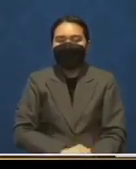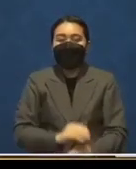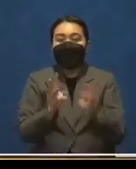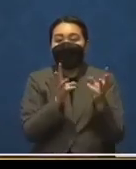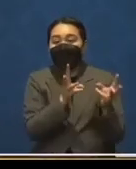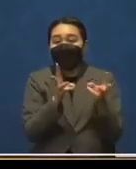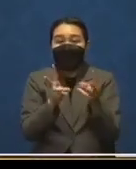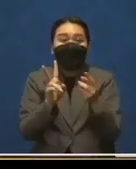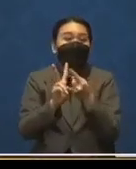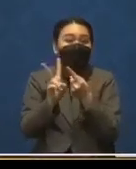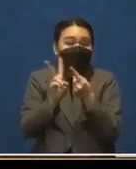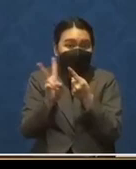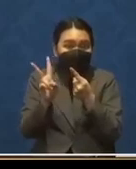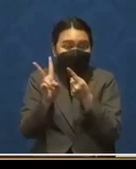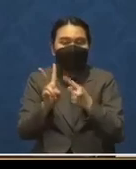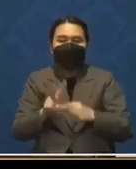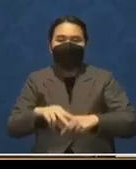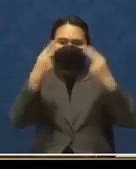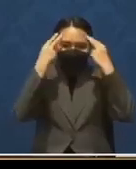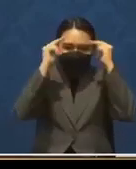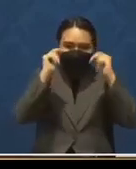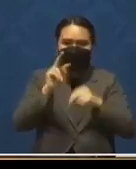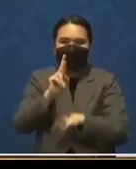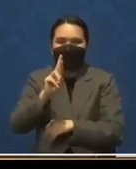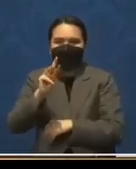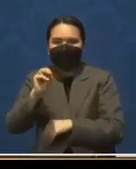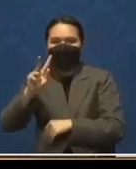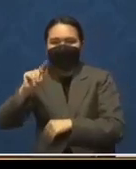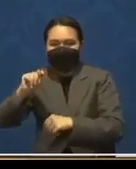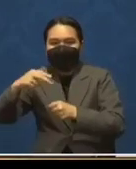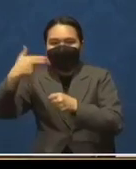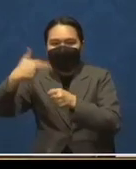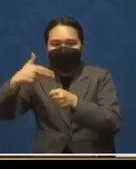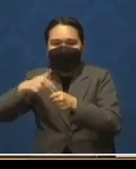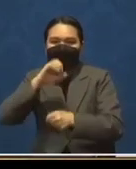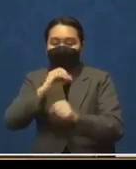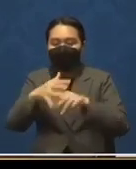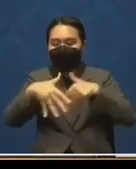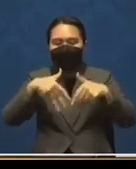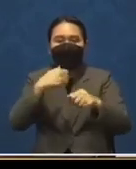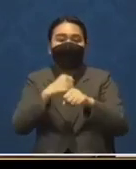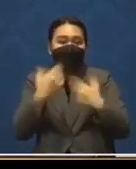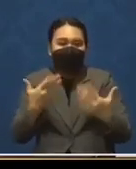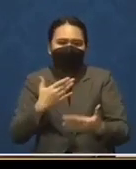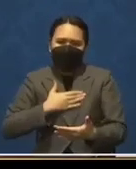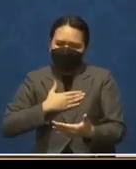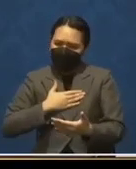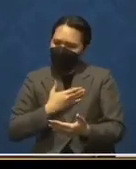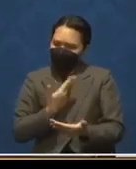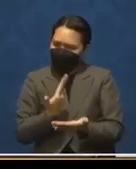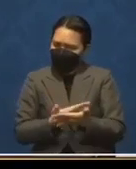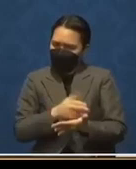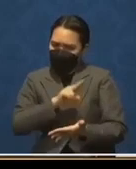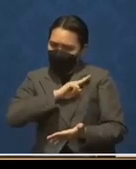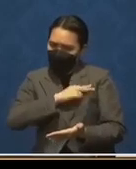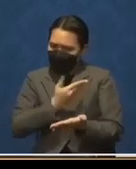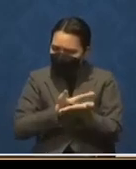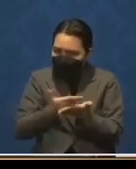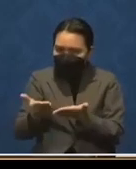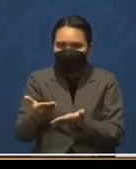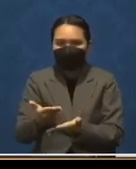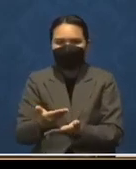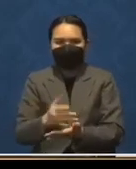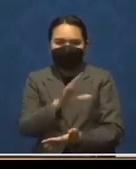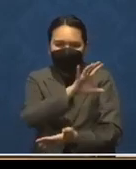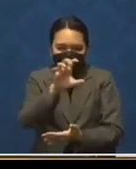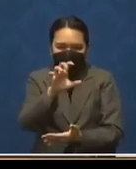ายกรัฐมนตรีและรัฐมนตรีพลังงานบอกพี่น้องประชาชนท่านประธานครับนี่ลงทุนซื้อมาเลยนะเนี่ย500ค่าส่ง